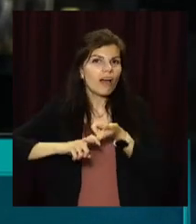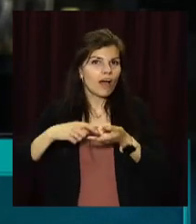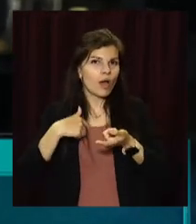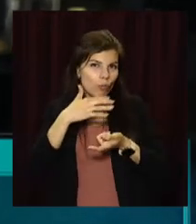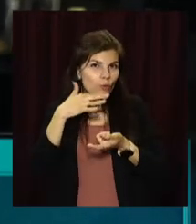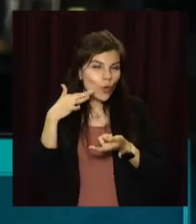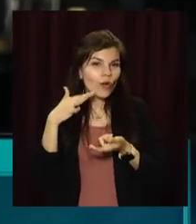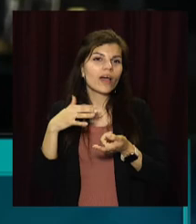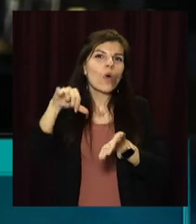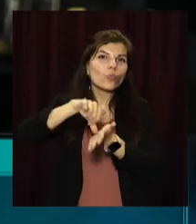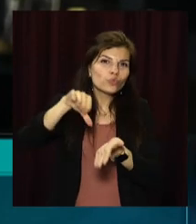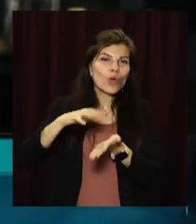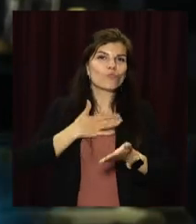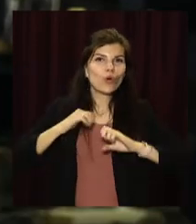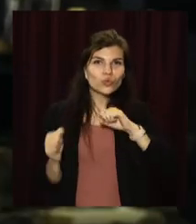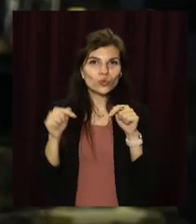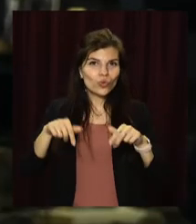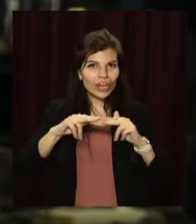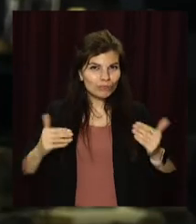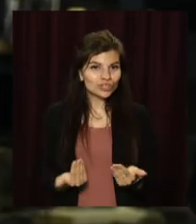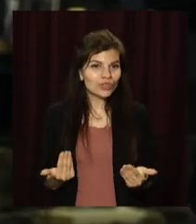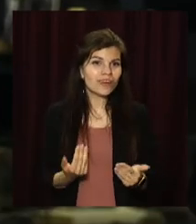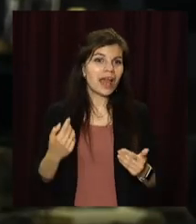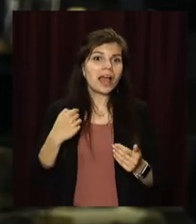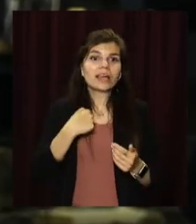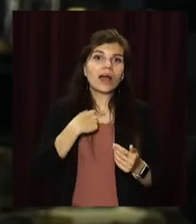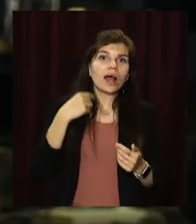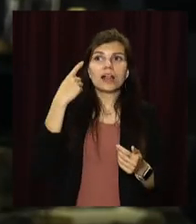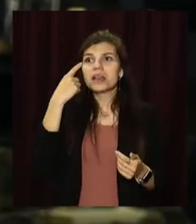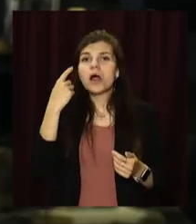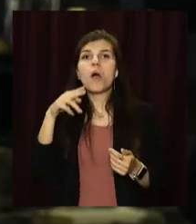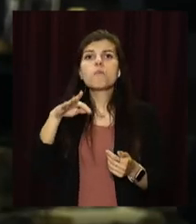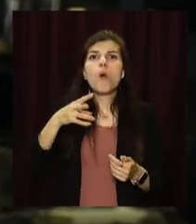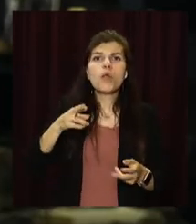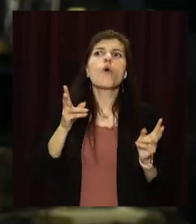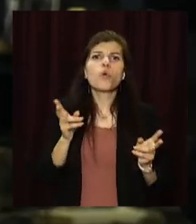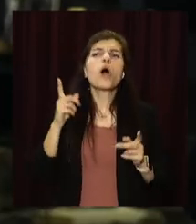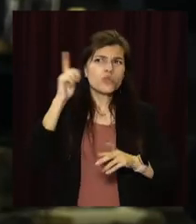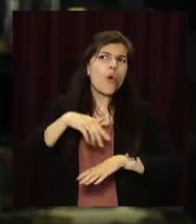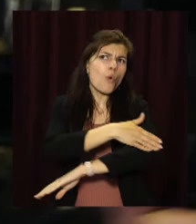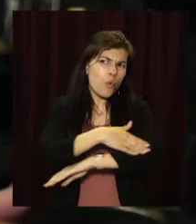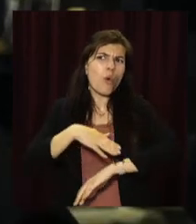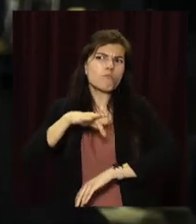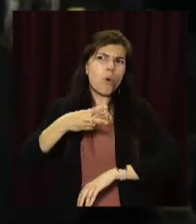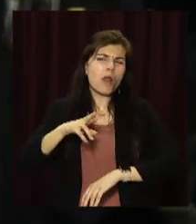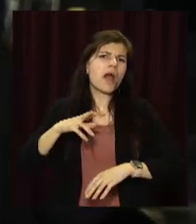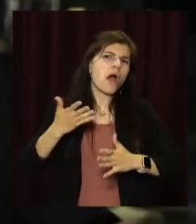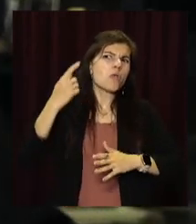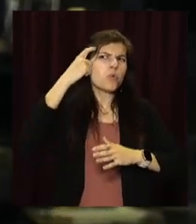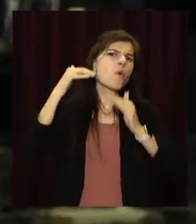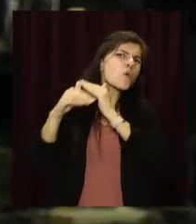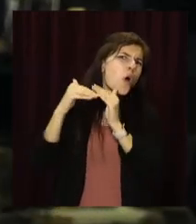і виступи мої друзі тут живуть. Я раніше не знав, хто такий Олександр Поля. Вулиця Поля, думаю, ну там якесь поле було